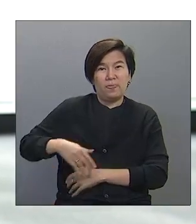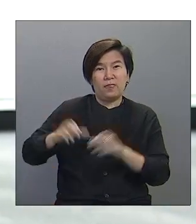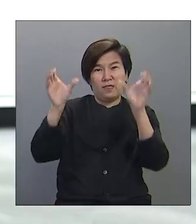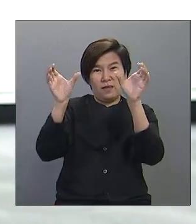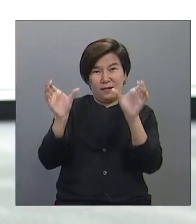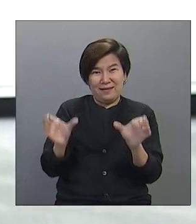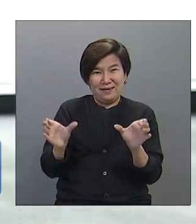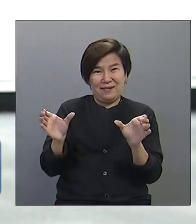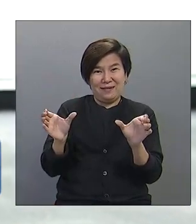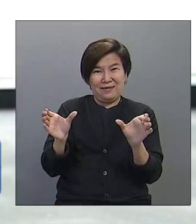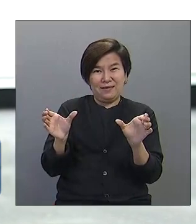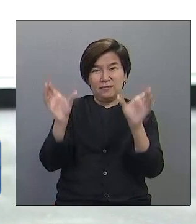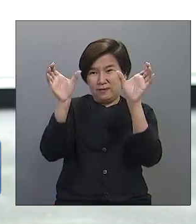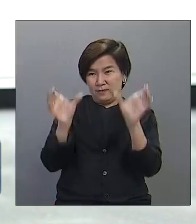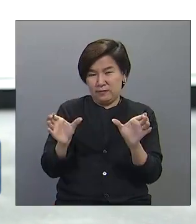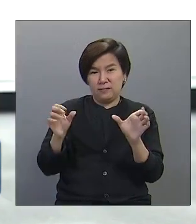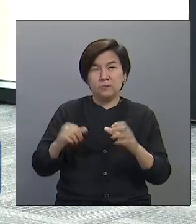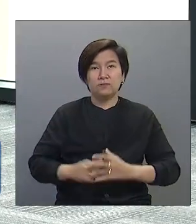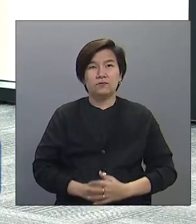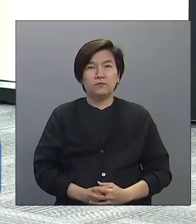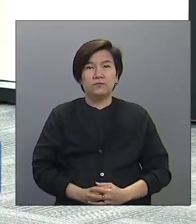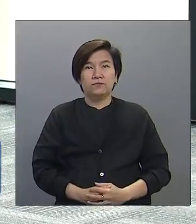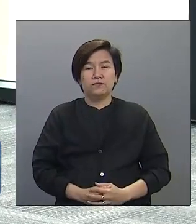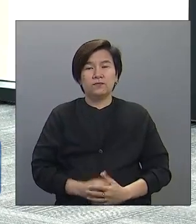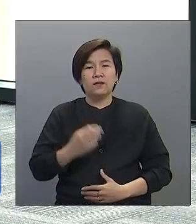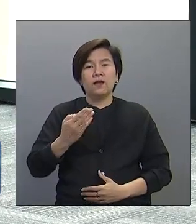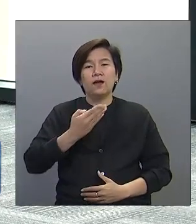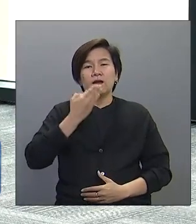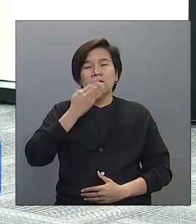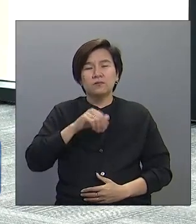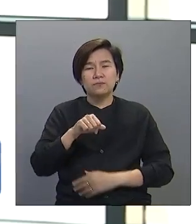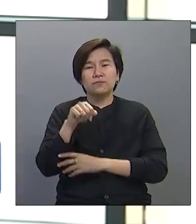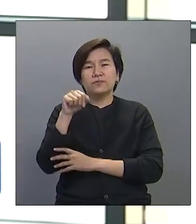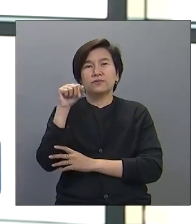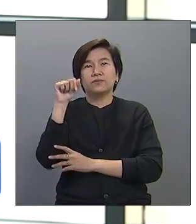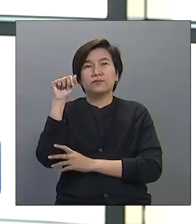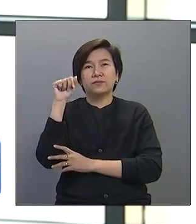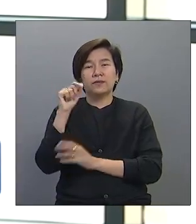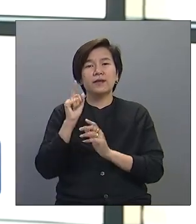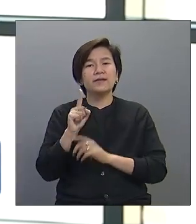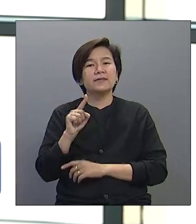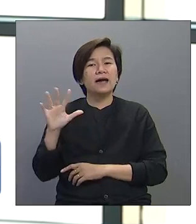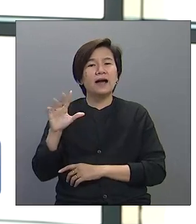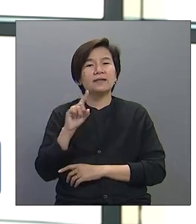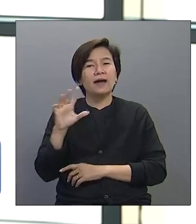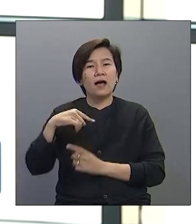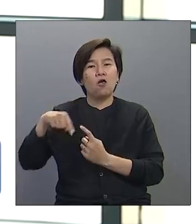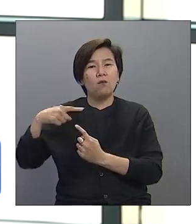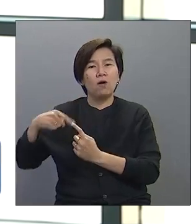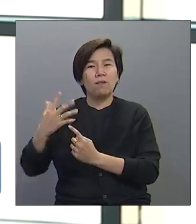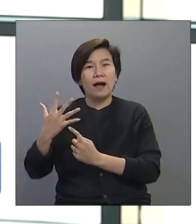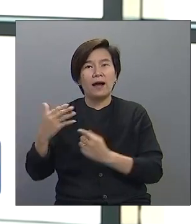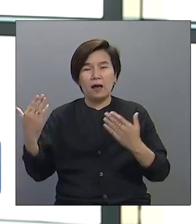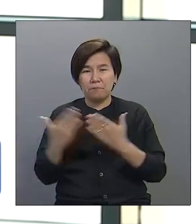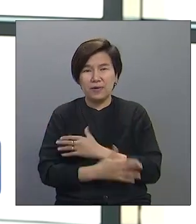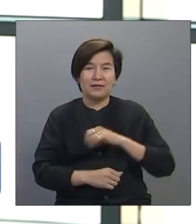กแล้วหายใจเข้าค่อยๆยกตัวขึ้นมาค่ะทำเหมือนเดิม5ครั้งนะคะ5รอบด้านขวาแล้วเราเป